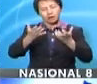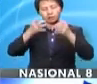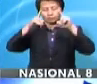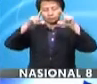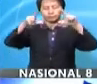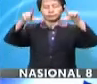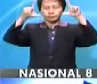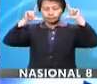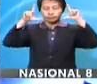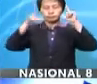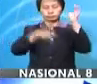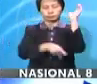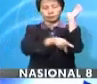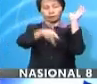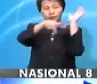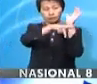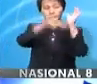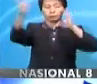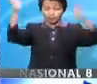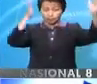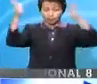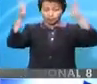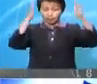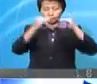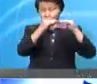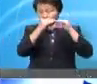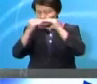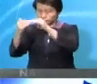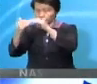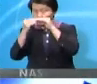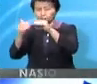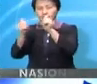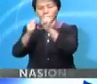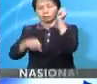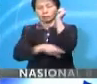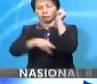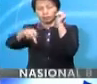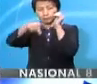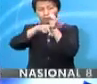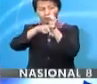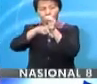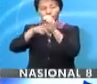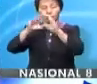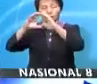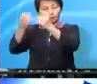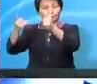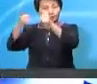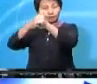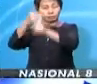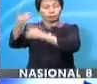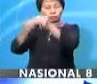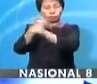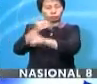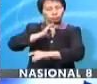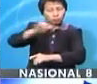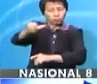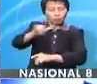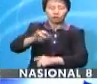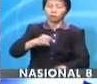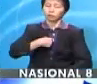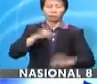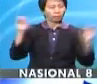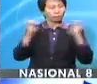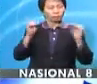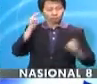memertabatkan Parlimen Malaysia setaraf dengan parlimen-parlimen kelas pertama di dunia. Saya tidak